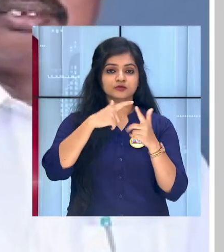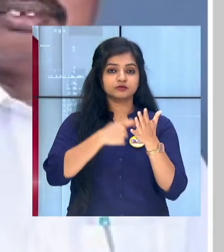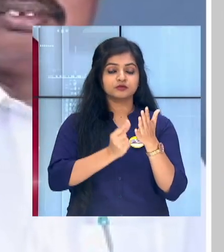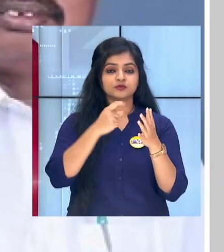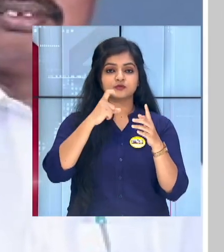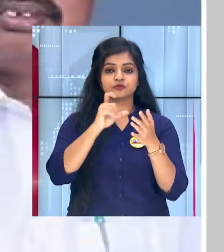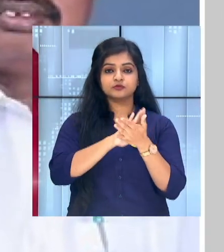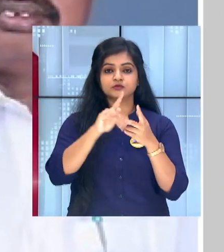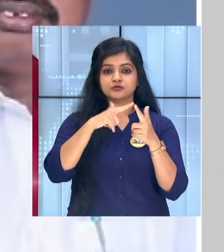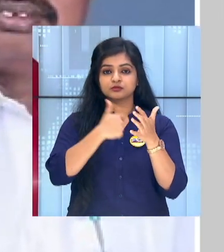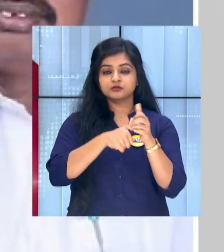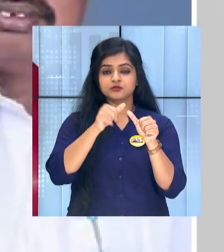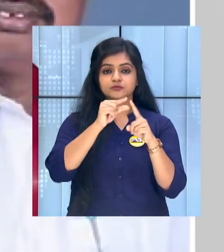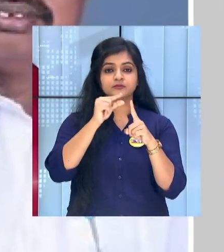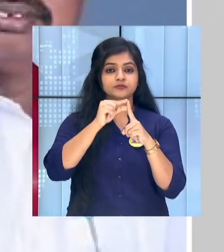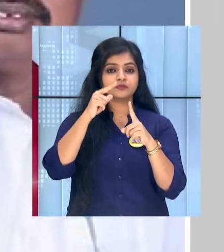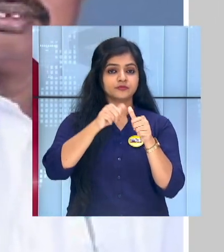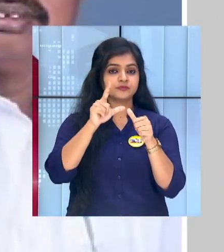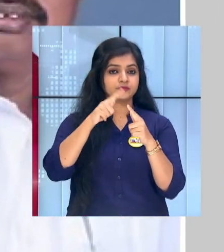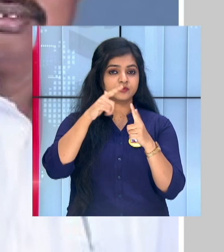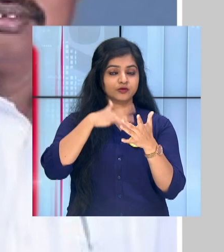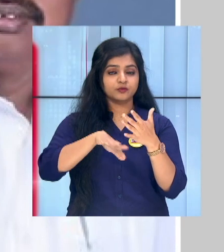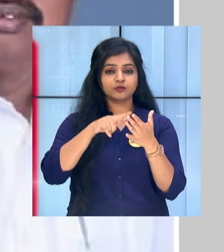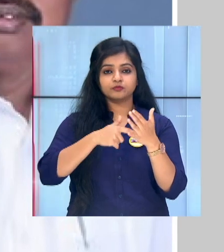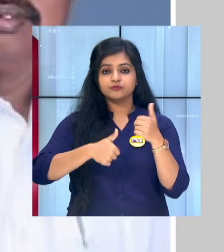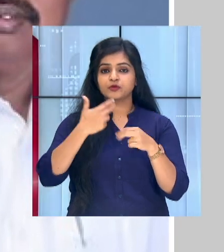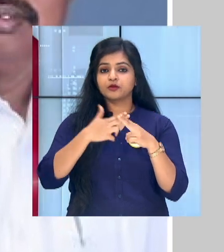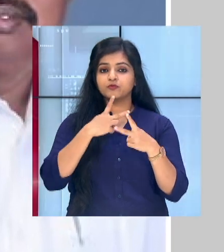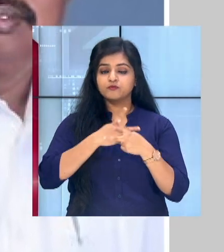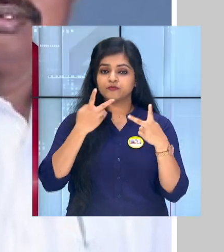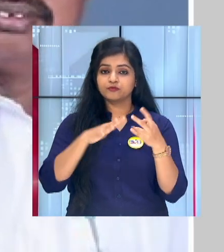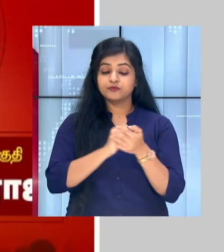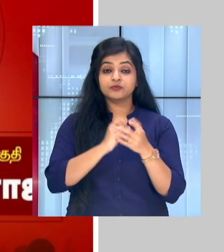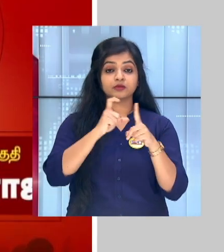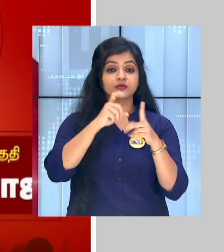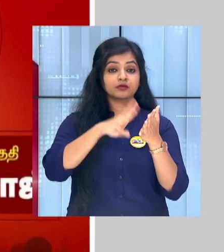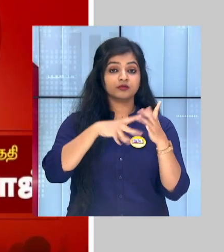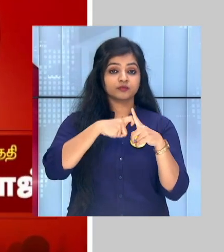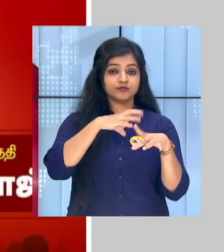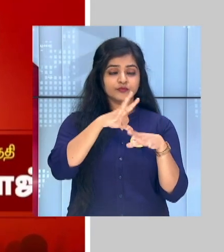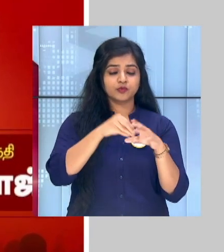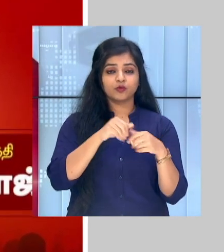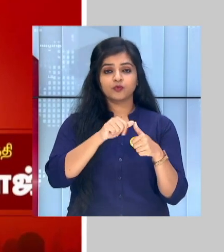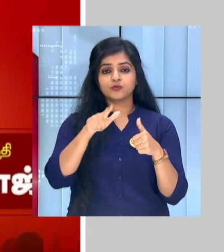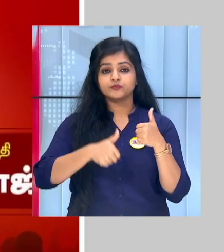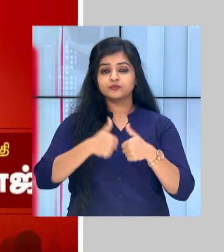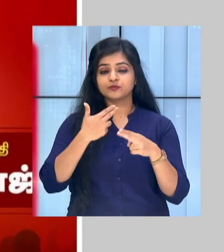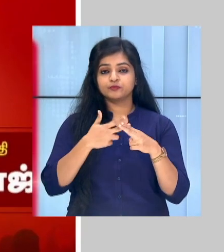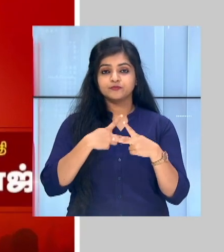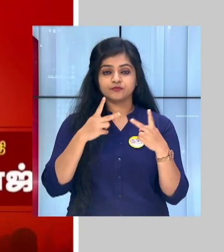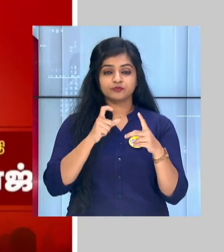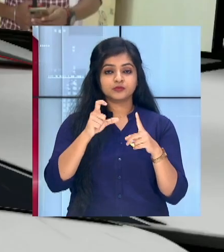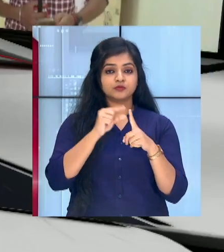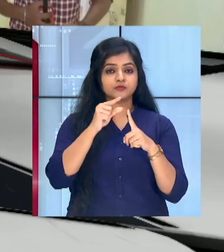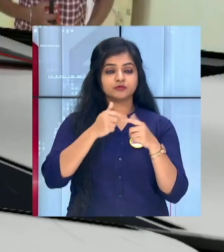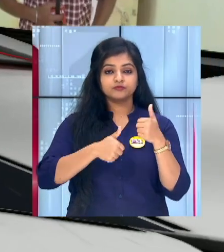അധ്യക്ഷനായിട്ടുള്ള വൈക്കോയുടെ മകൻ ദുരൈ വൈക്കോ ആണ് അവിടെ മത്സരിക്കുന്നത്. അങ്ങനെ DMKയെ സംബന്ധിച്ച്, DMK സഖ്യത്തിനെ സംബന്ധിച്ച് എല്ലാ സ്ഥാനാർത്ഥികളും CPI